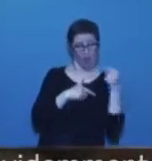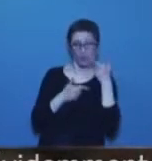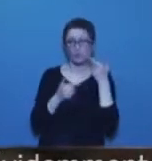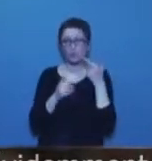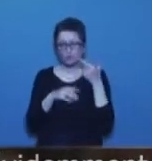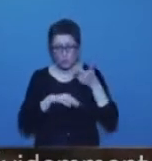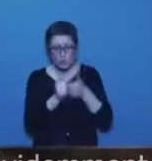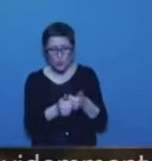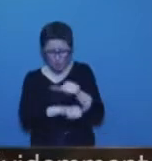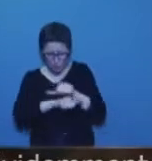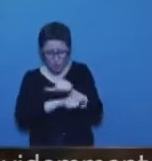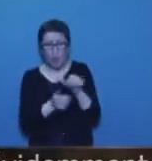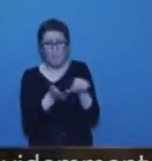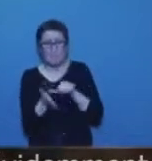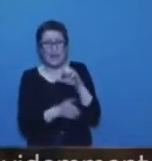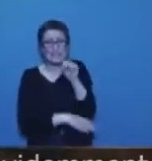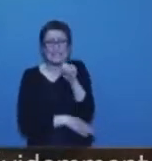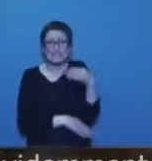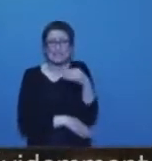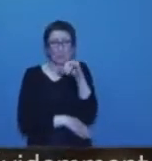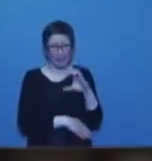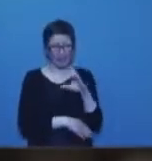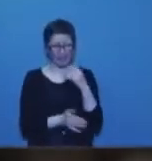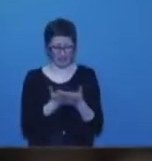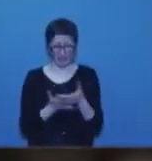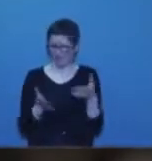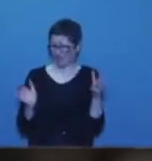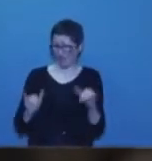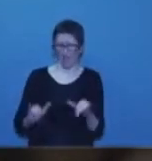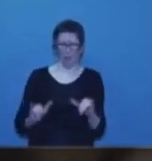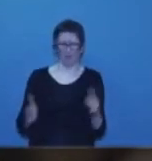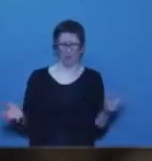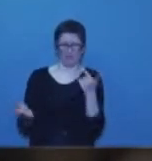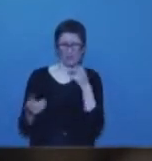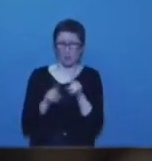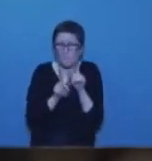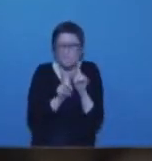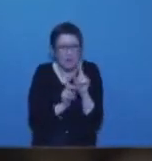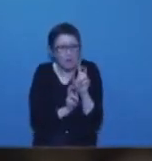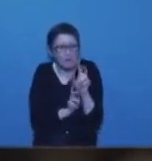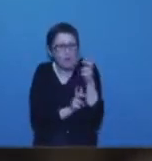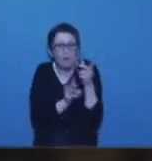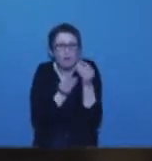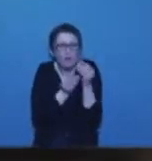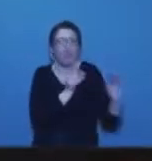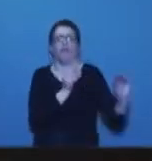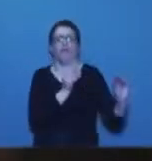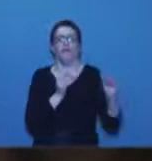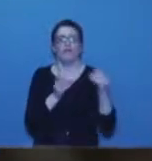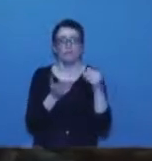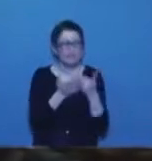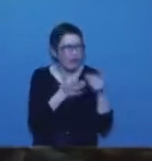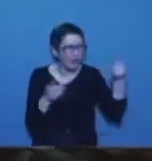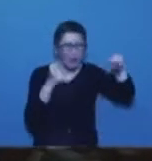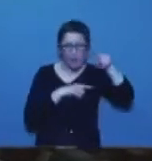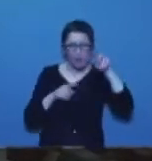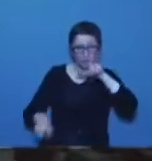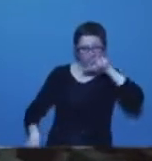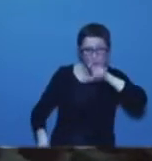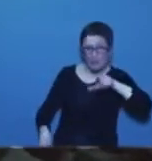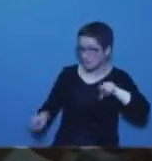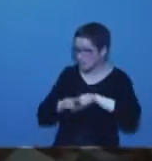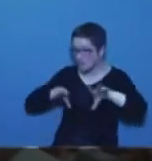C'est vraiment dégueulasse, quoi. C'est voler le petit quelque chose, quoi. Comment ces gens peuvent être assez rapaces pour avoir une idée